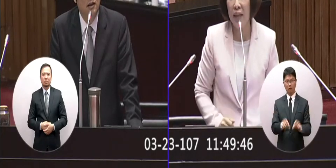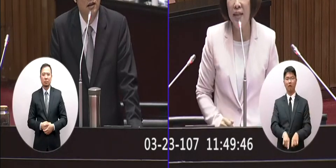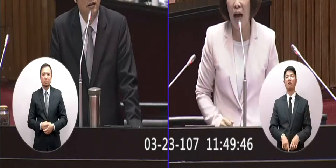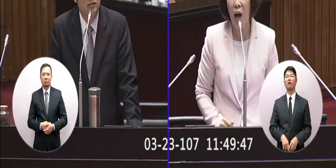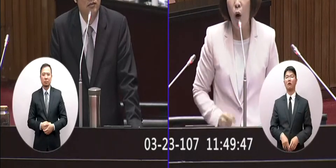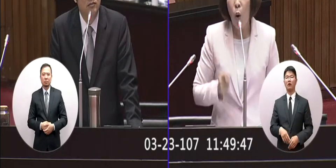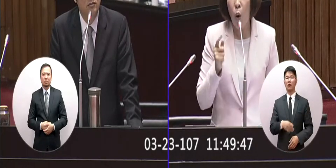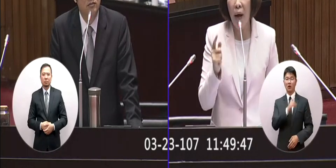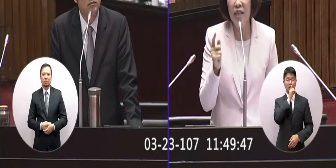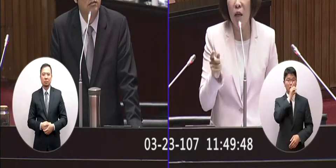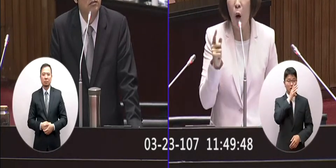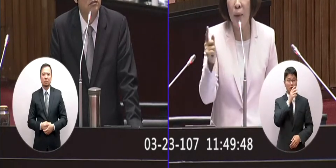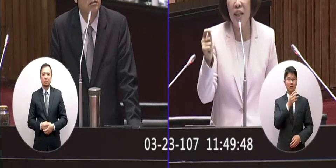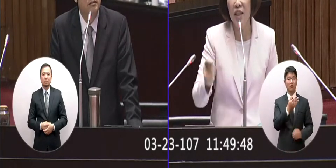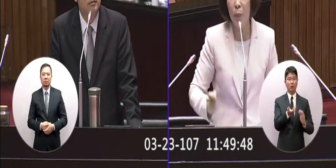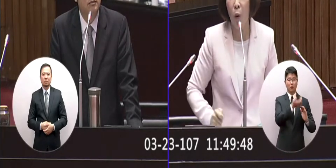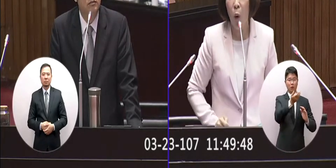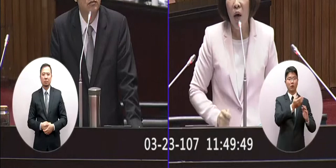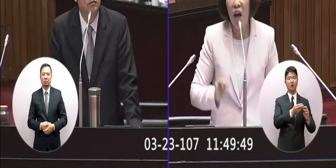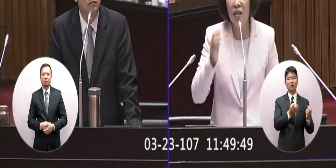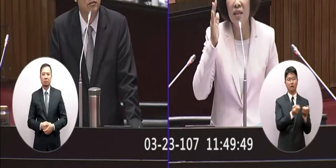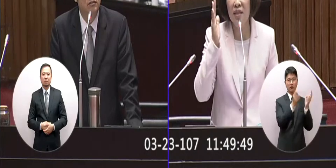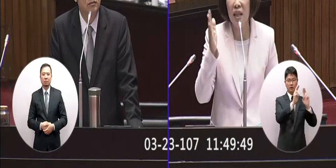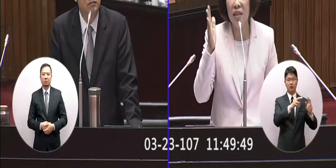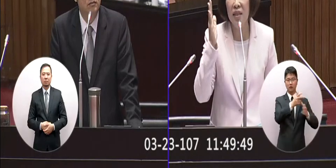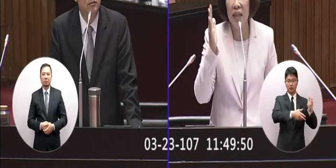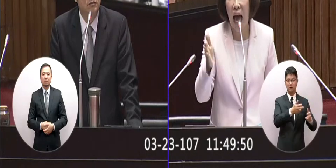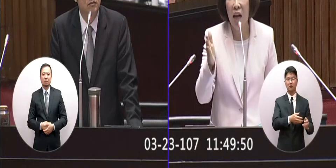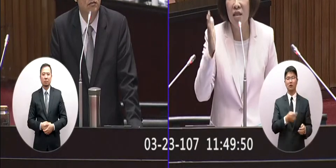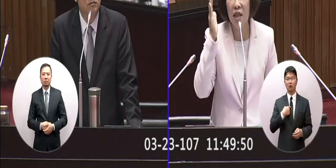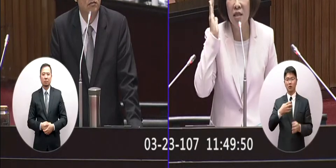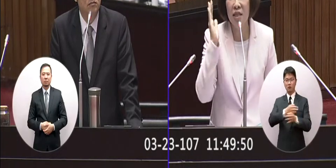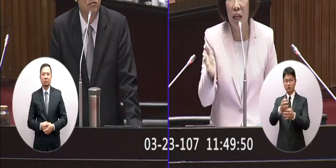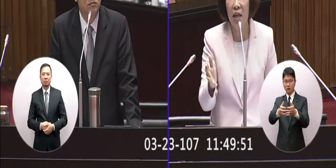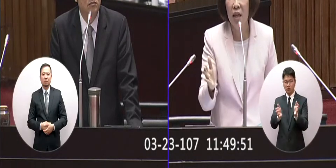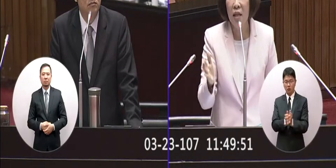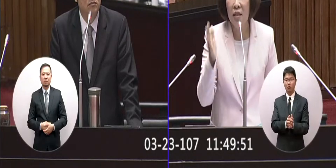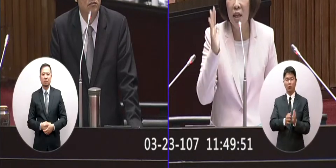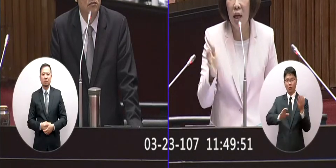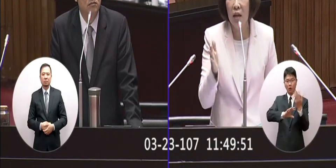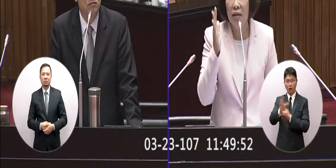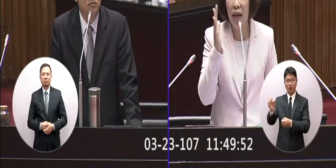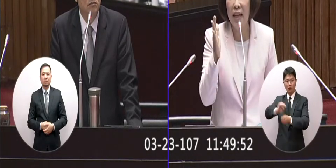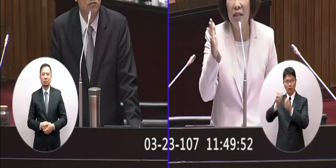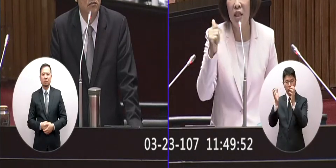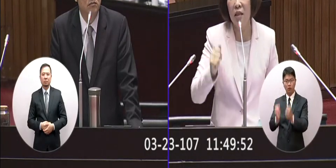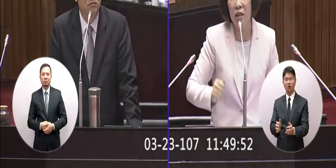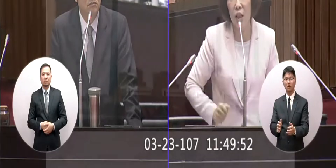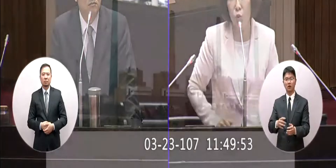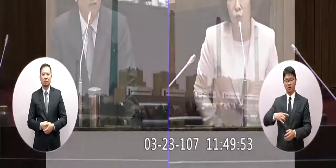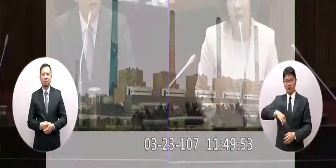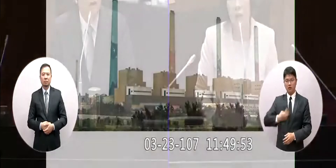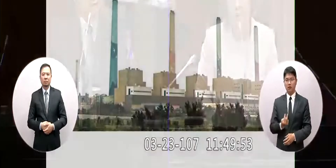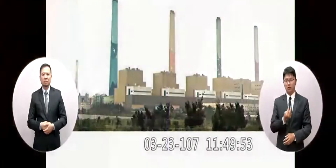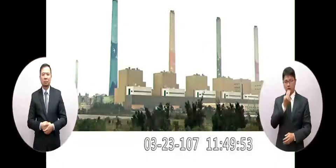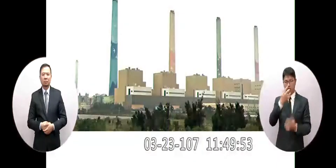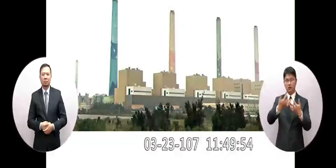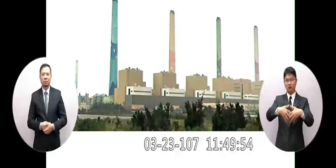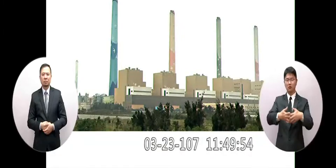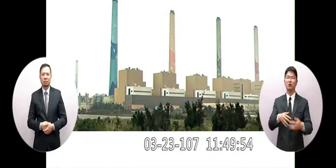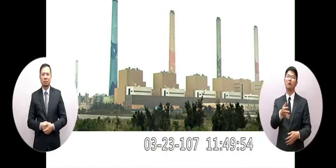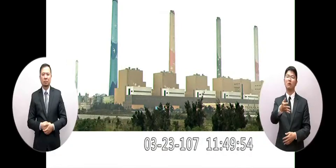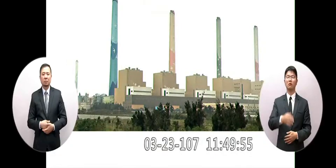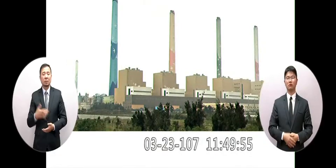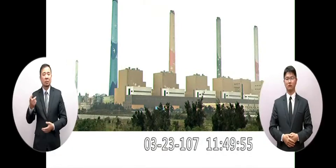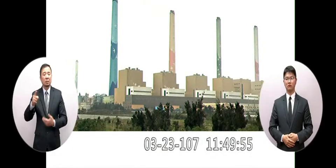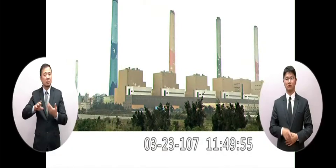的火力发电厂，为什么我们经济部要去增加增设这个天然气的机组呢？ 那个其